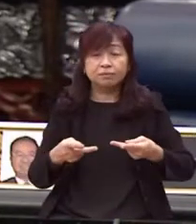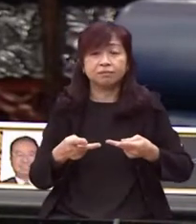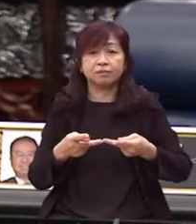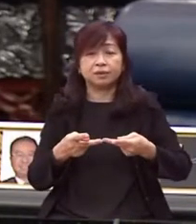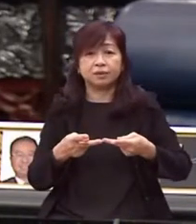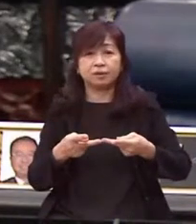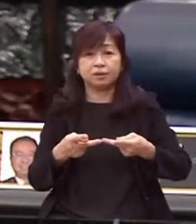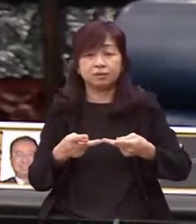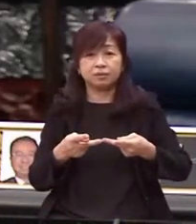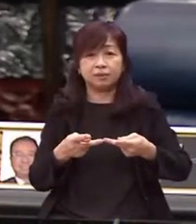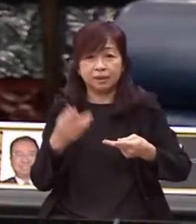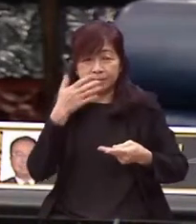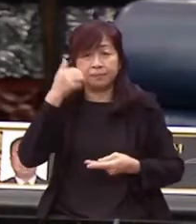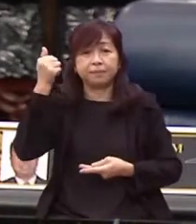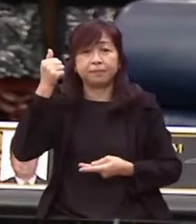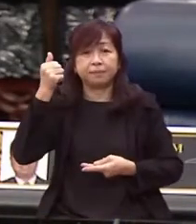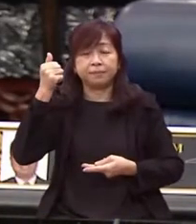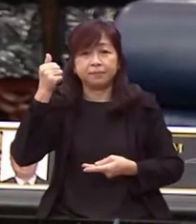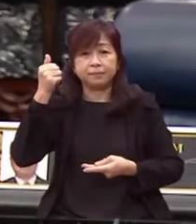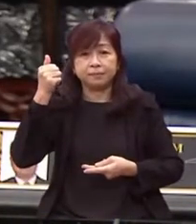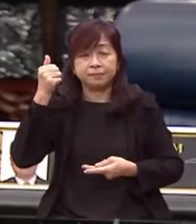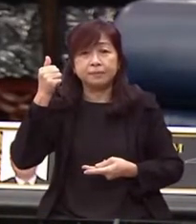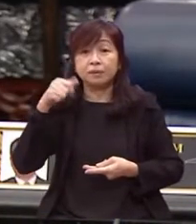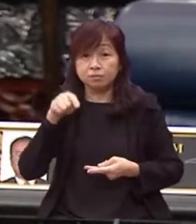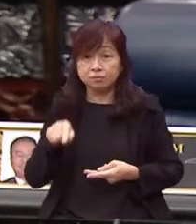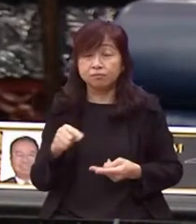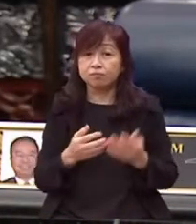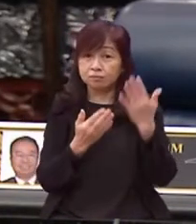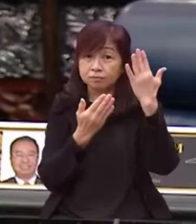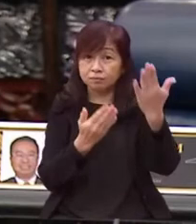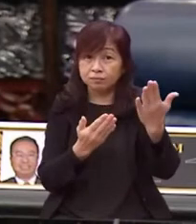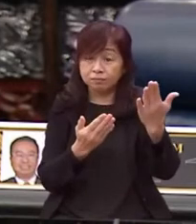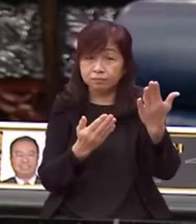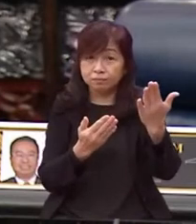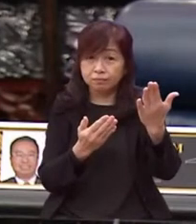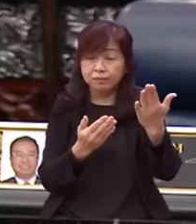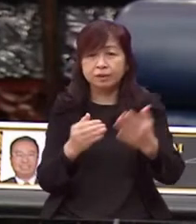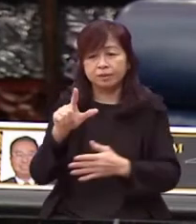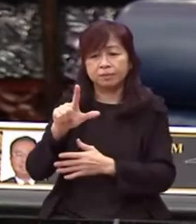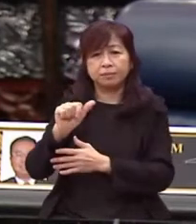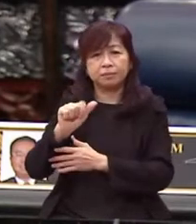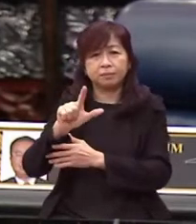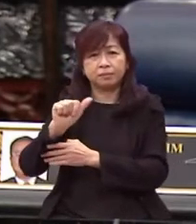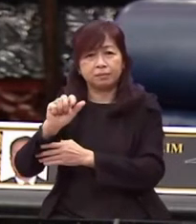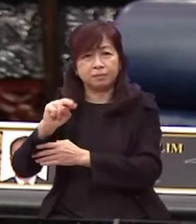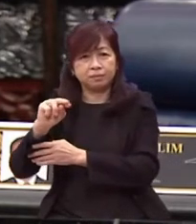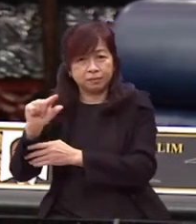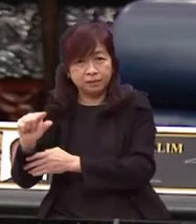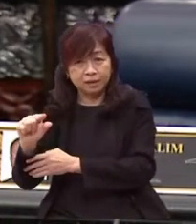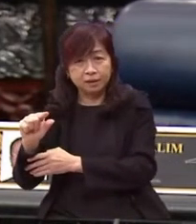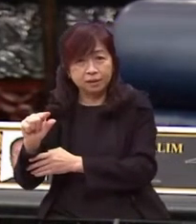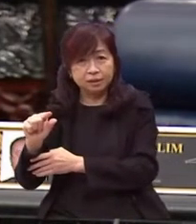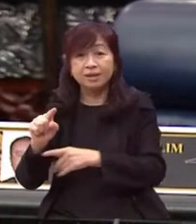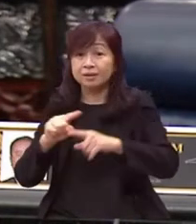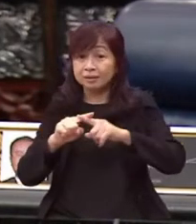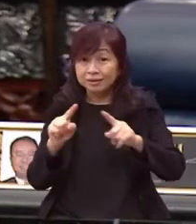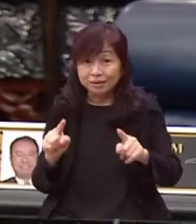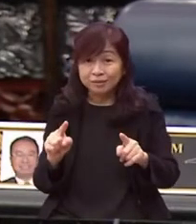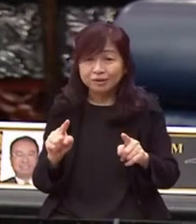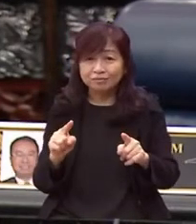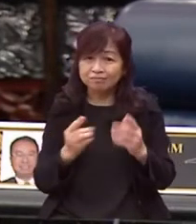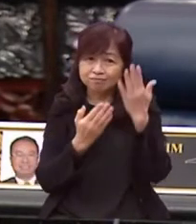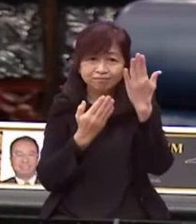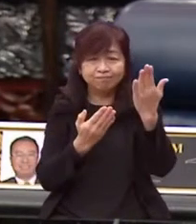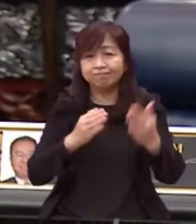dan juga ada kawasan ada cadangan untuk dipindahkan ke bagan Lalang tetapi start ini cadangan itu tidak